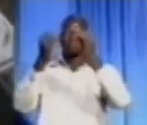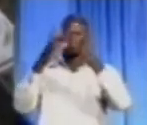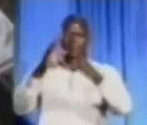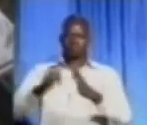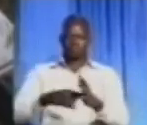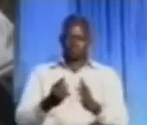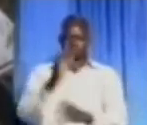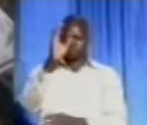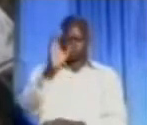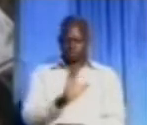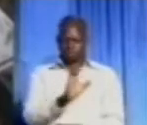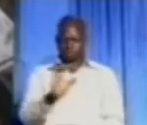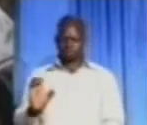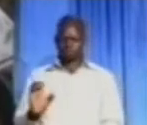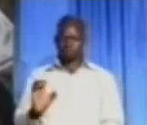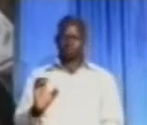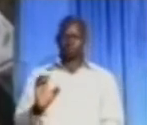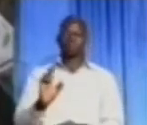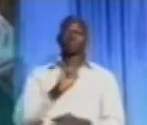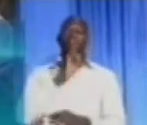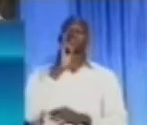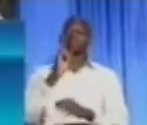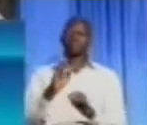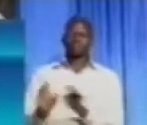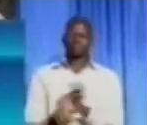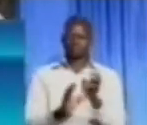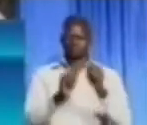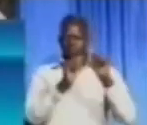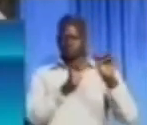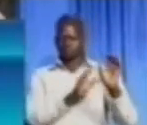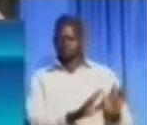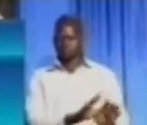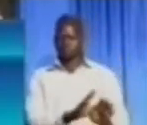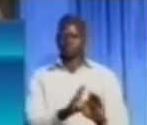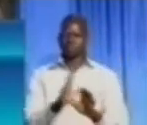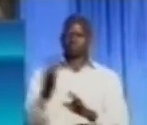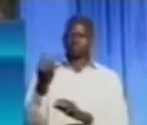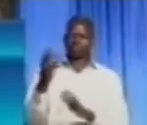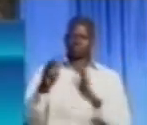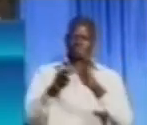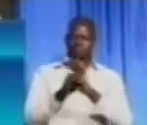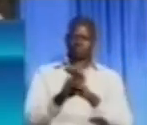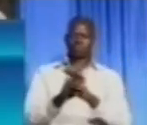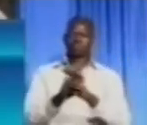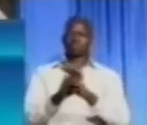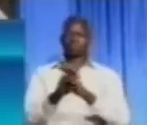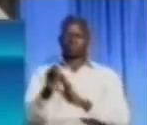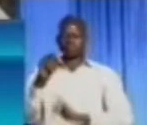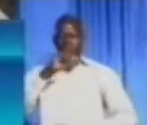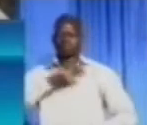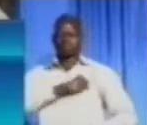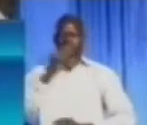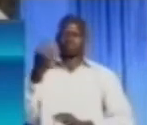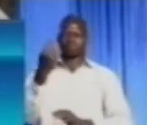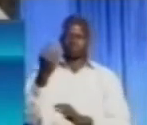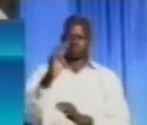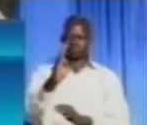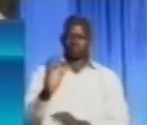Dougou-Tougan est réhabilité, nous dirons que ce n'est pas l'avantage seulement de Burkina. Cela va au-delà de Burkina,